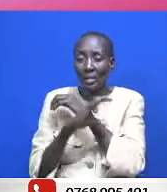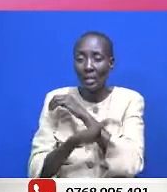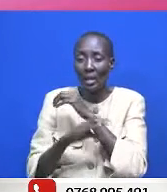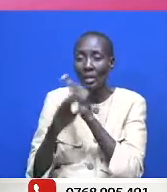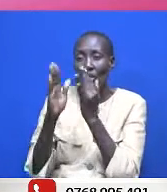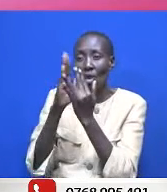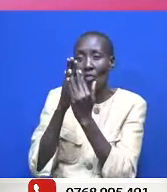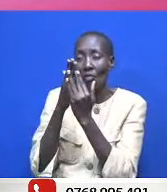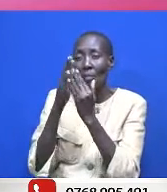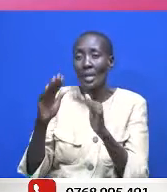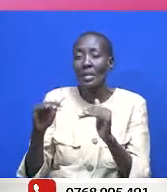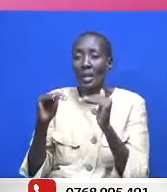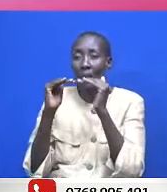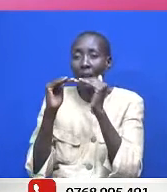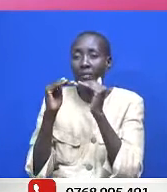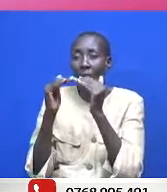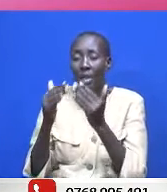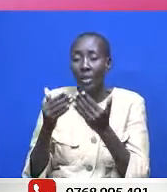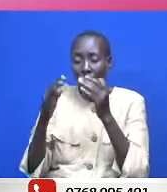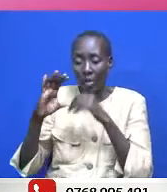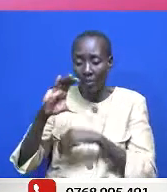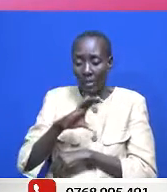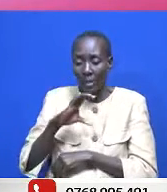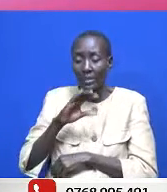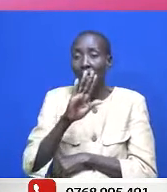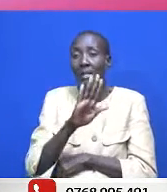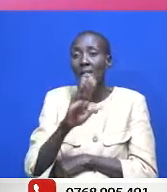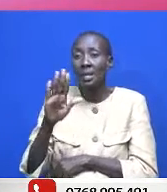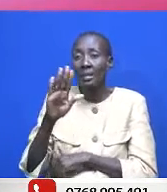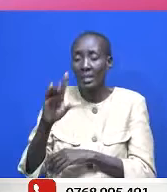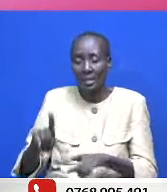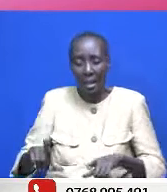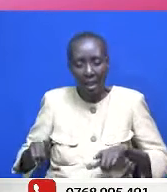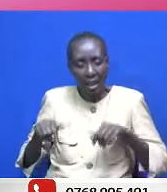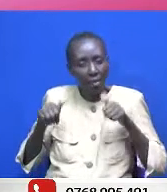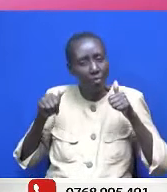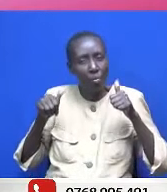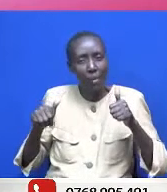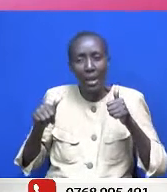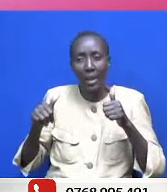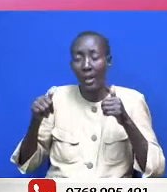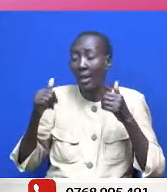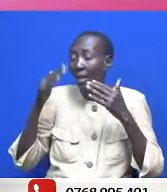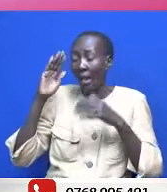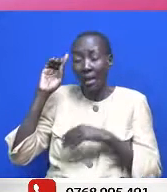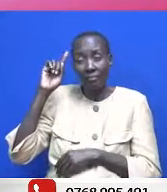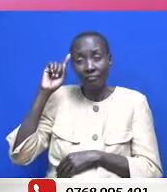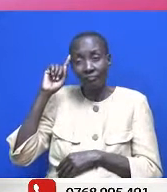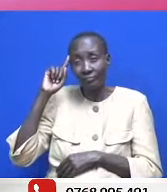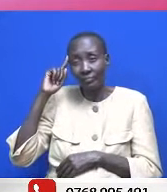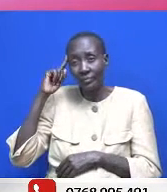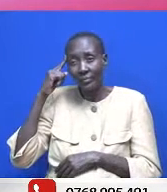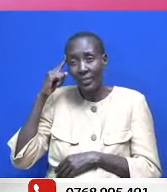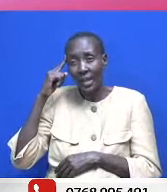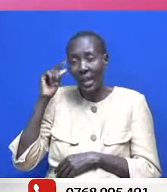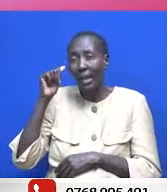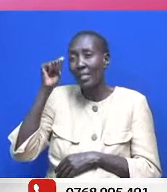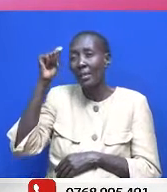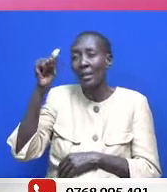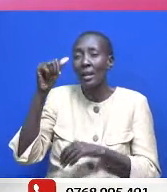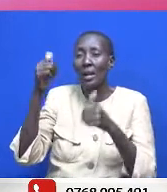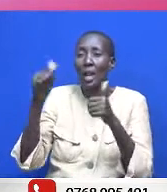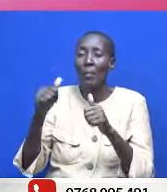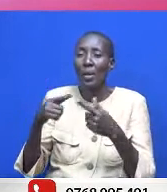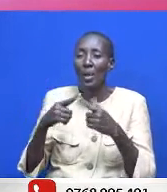inapatia wananchi yao maisha ya hali ya juu. Na sidhani kwamba tumeifanya hiyo kampeni na watu wengi hawana